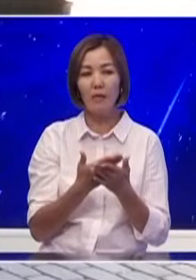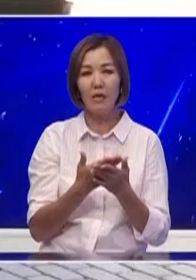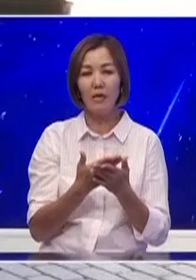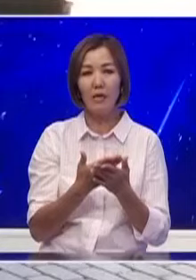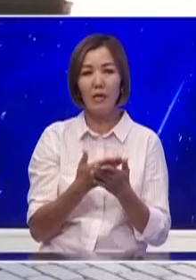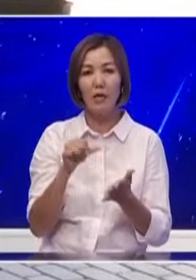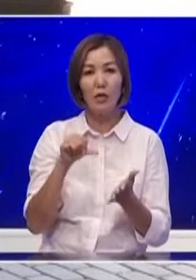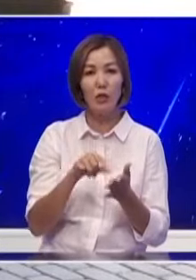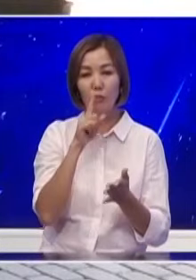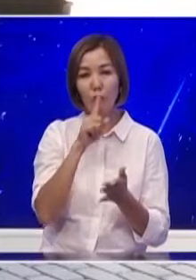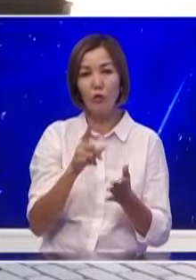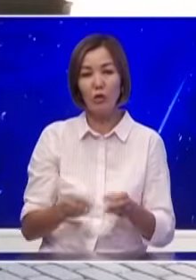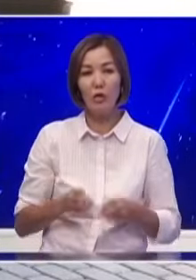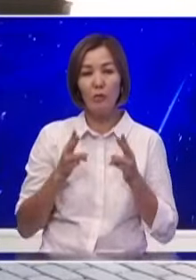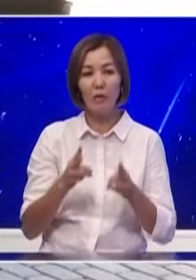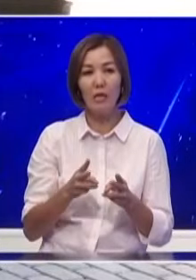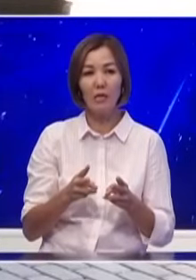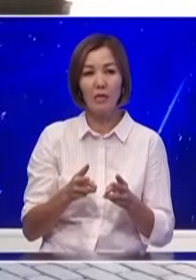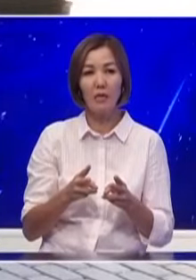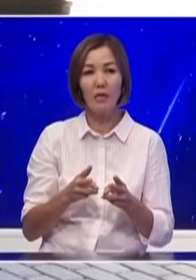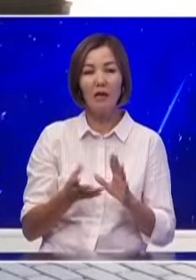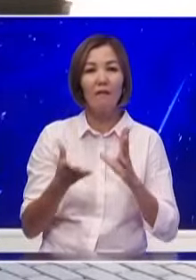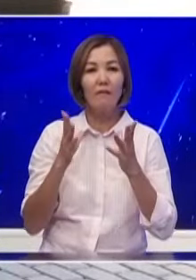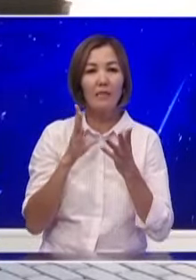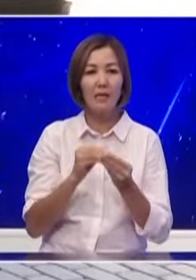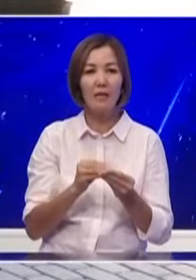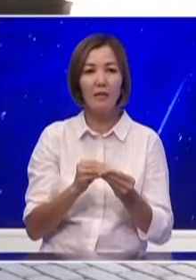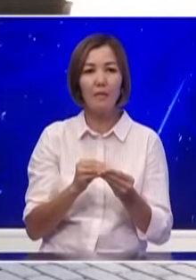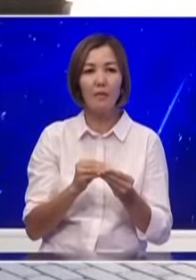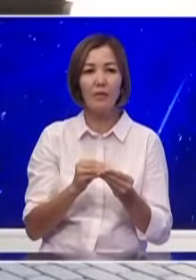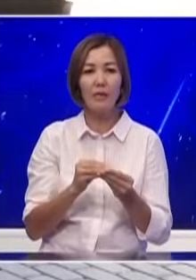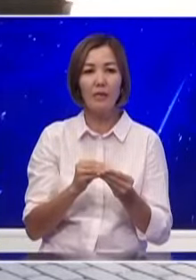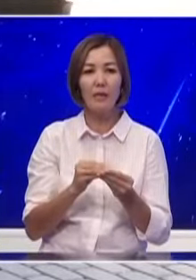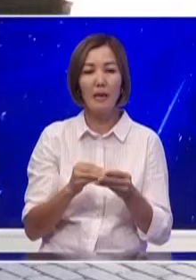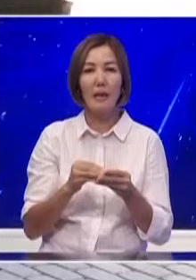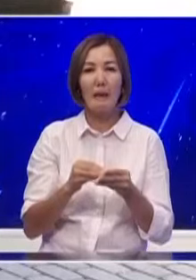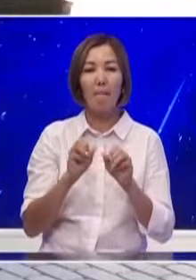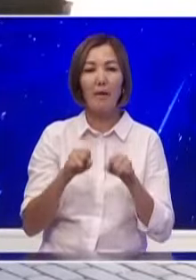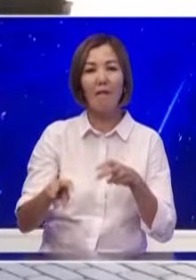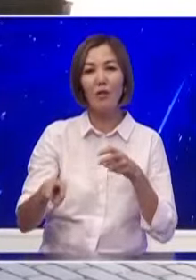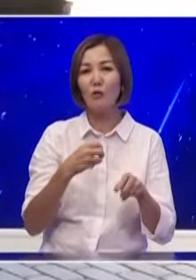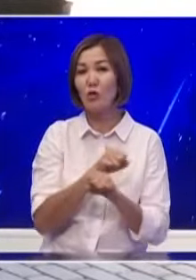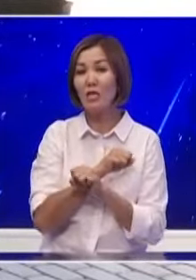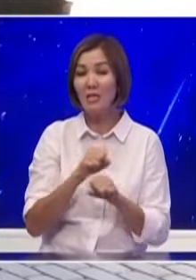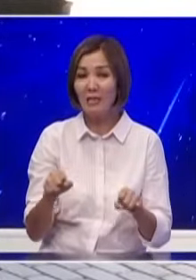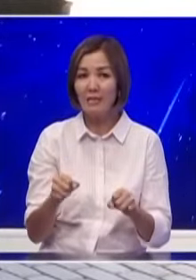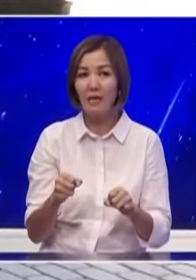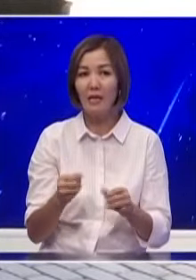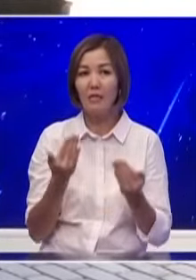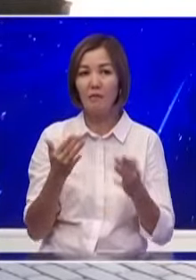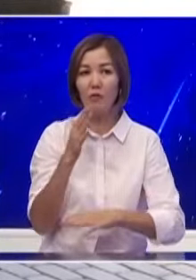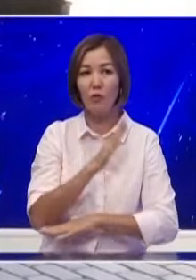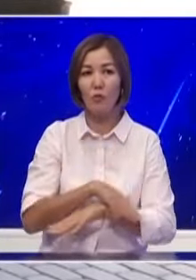преступления. Здесь мы не говорим только о коррупционных правонарушениях. В целом мы говорим, что вообще в целом правонарушения совершать нельзя. И, соответственно, за это мы сегодня проводим